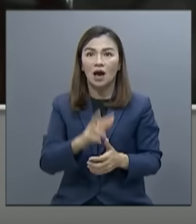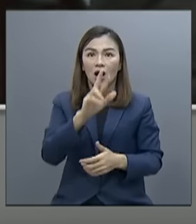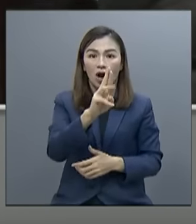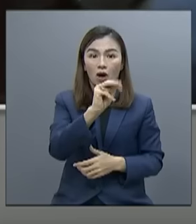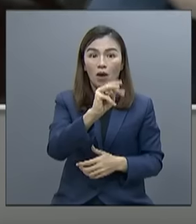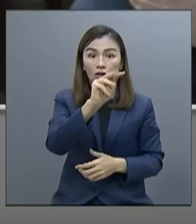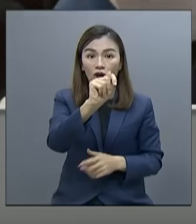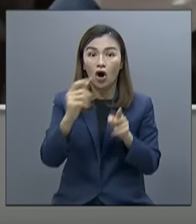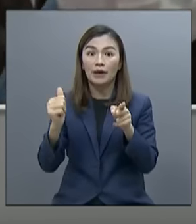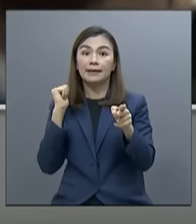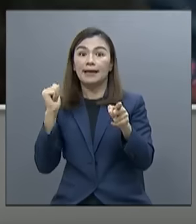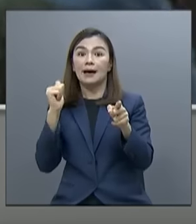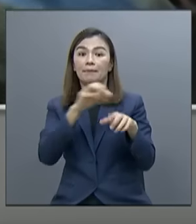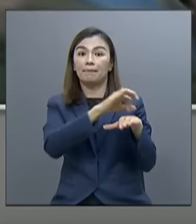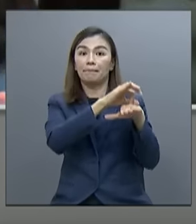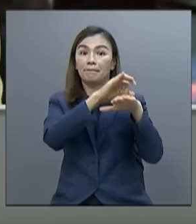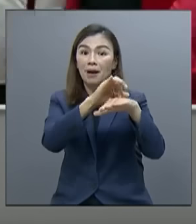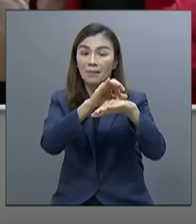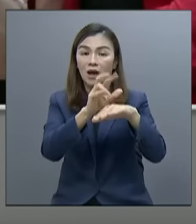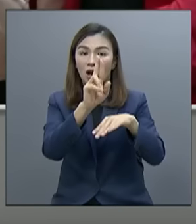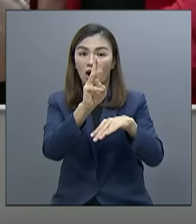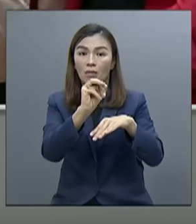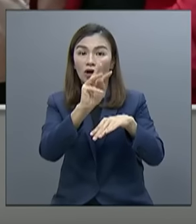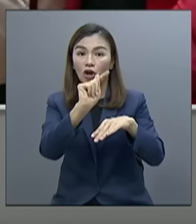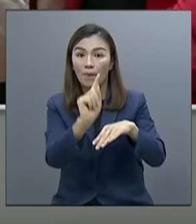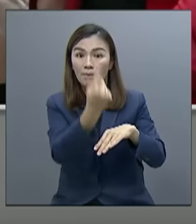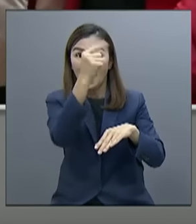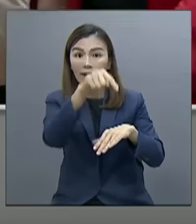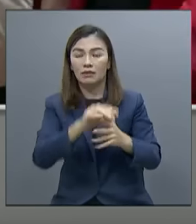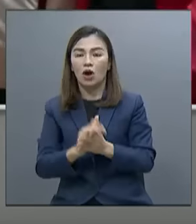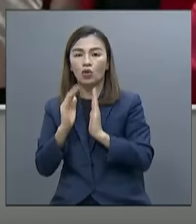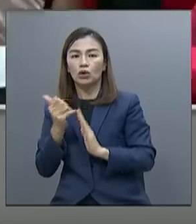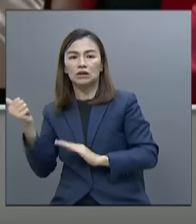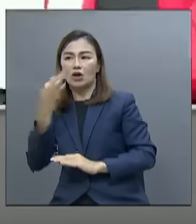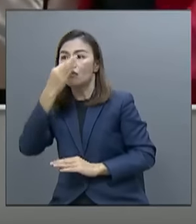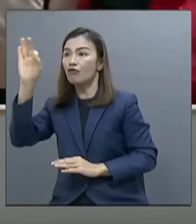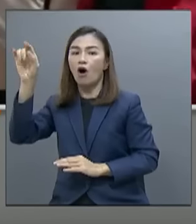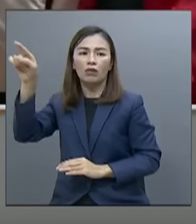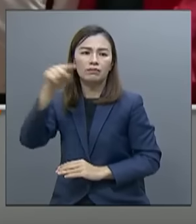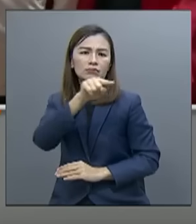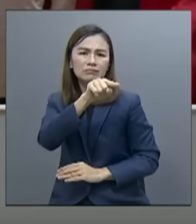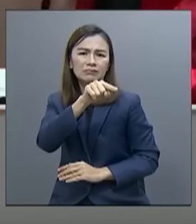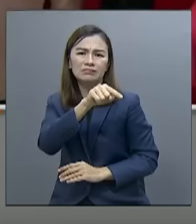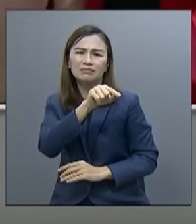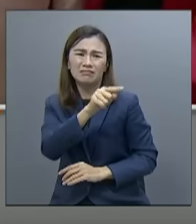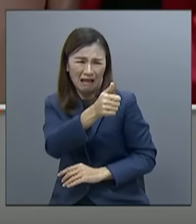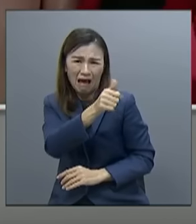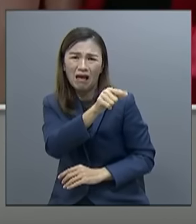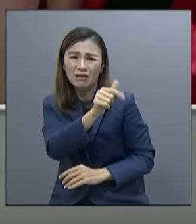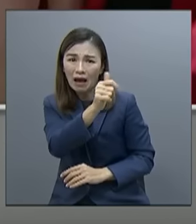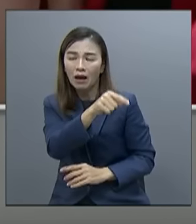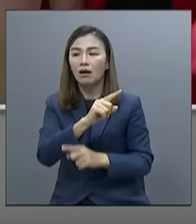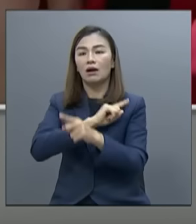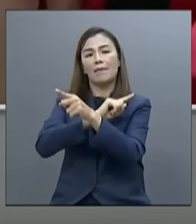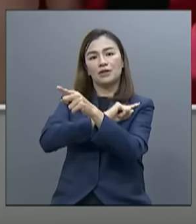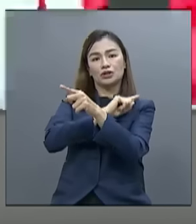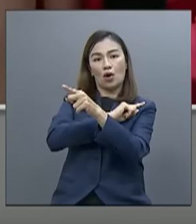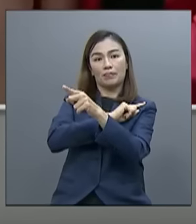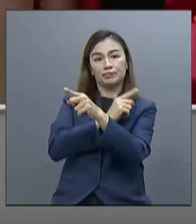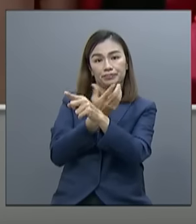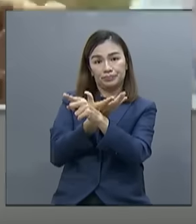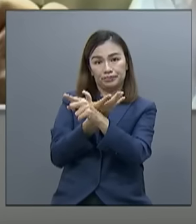าวเกิดได้เป็นรัฐมนตรีขึ้นมาอีกถ้าสมมุติว่ามีคนไปร้องนายกแพทองธารขึ้นมาล่ะคุณแพทองธารต้องรับผิดชอบในเรื่องนี้ไหมอัน